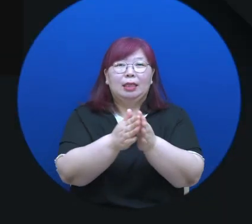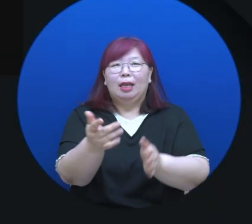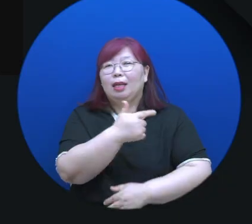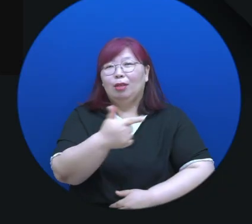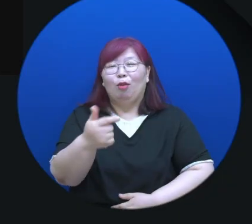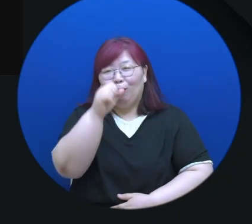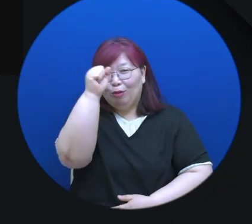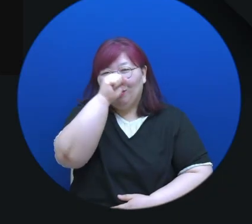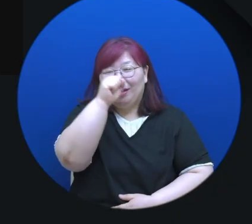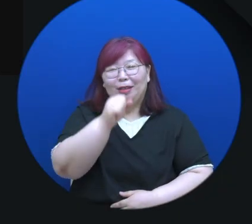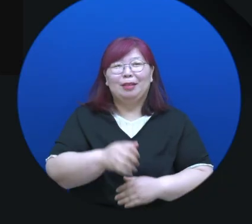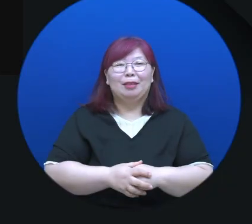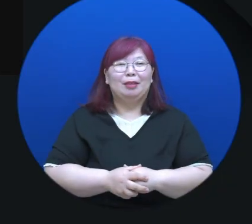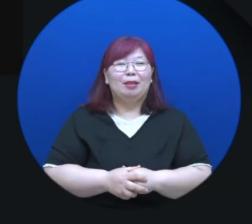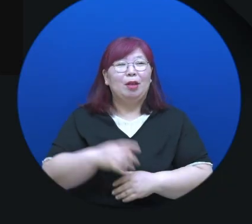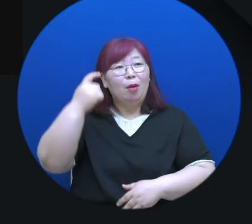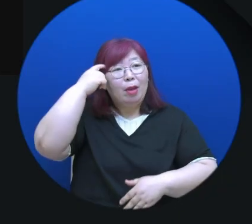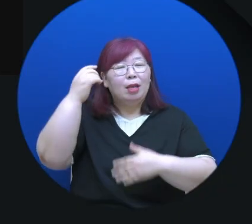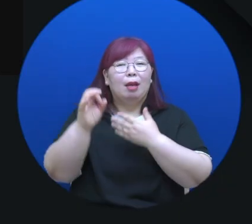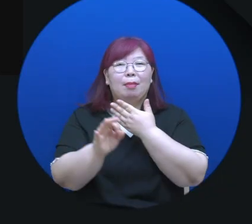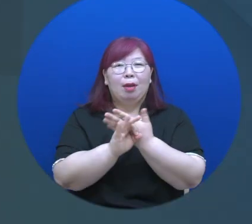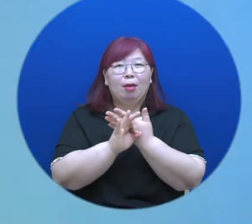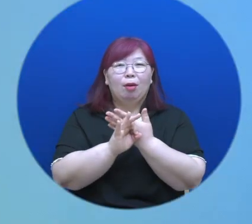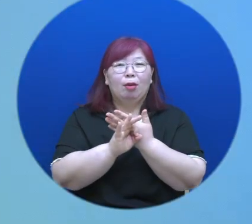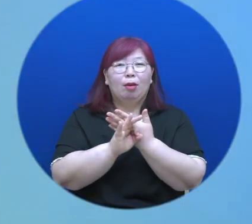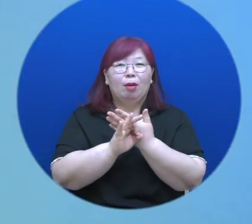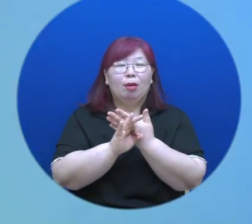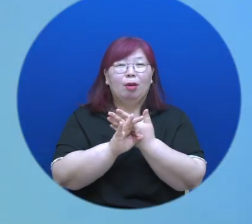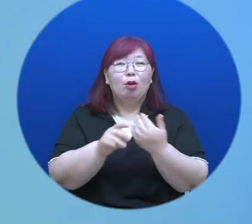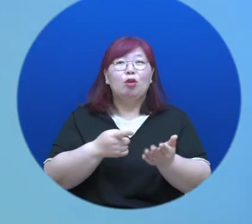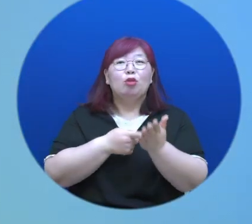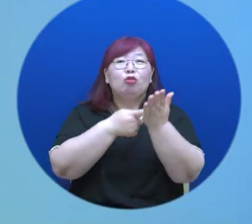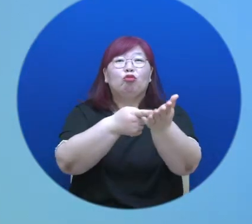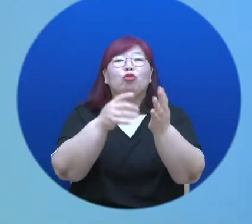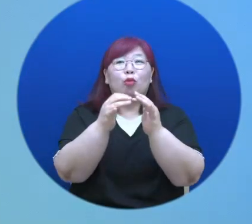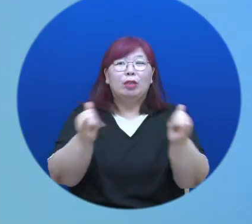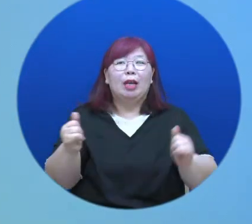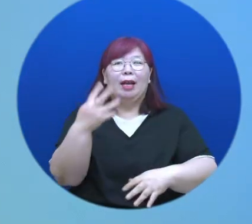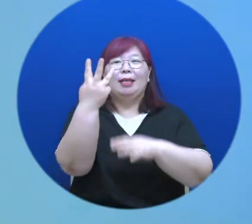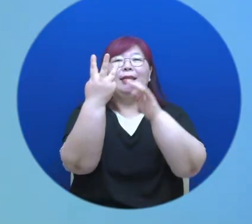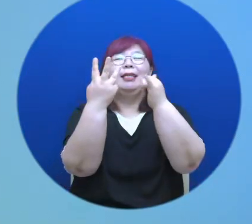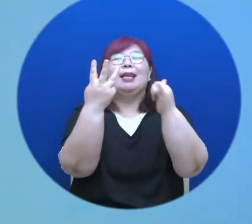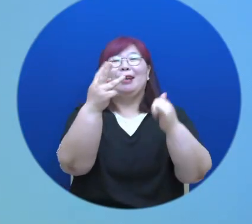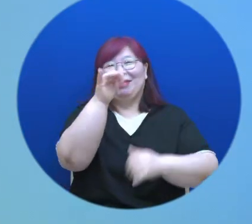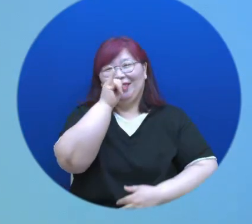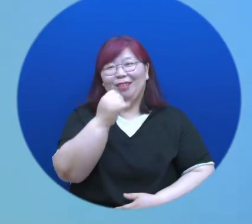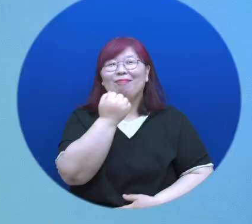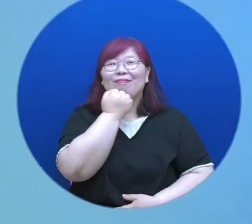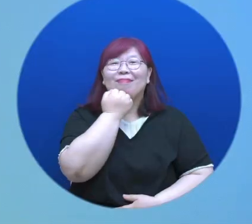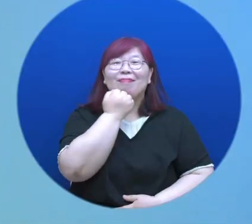좋아요. 왜냐하면 구독자가 벌써 3명입니다.